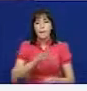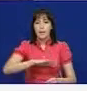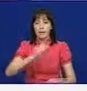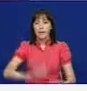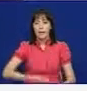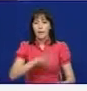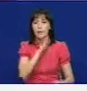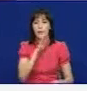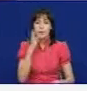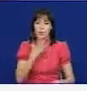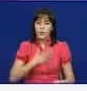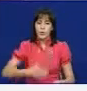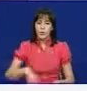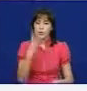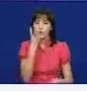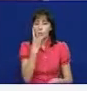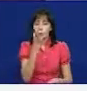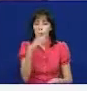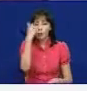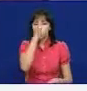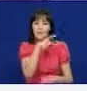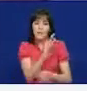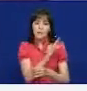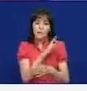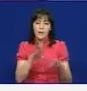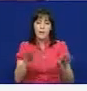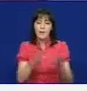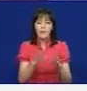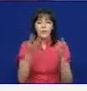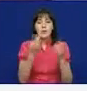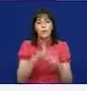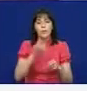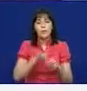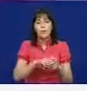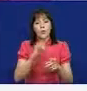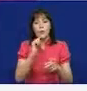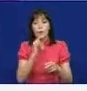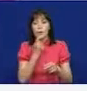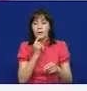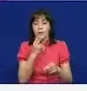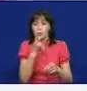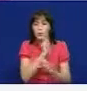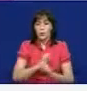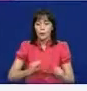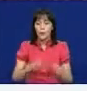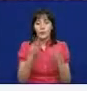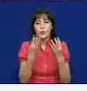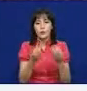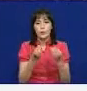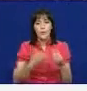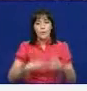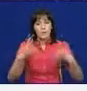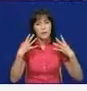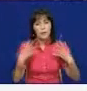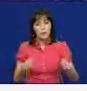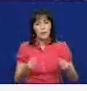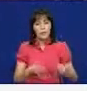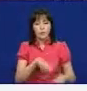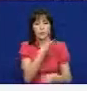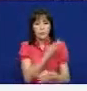әйелдің көңілін 4 жасар сәбидің мінезімен сәйкестендіреді. Сондықтан ол қиындық көрмеуі тиіс. Сонда ғана біз салауатты ұрпақты